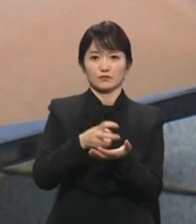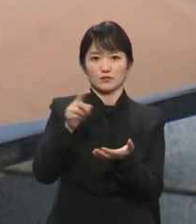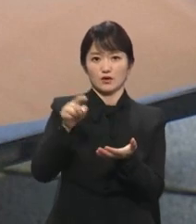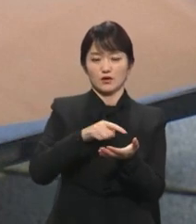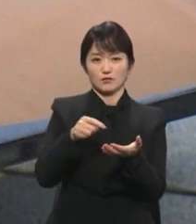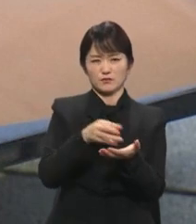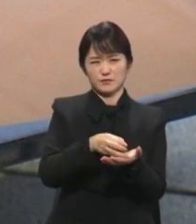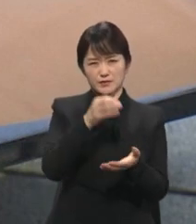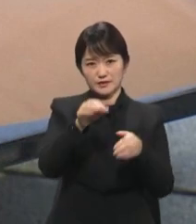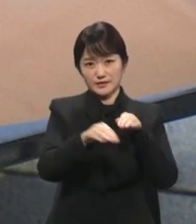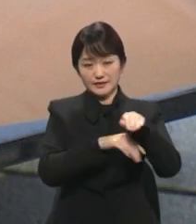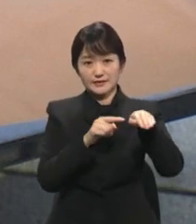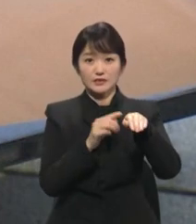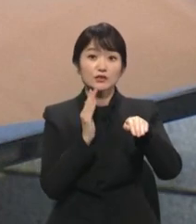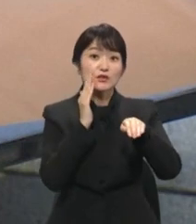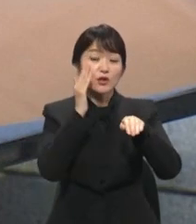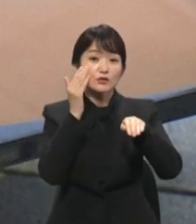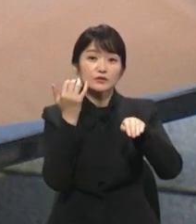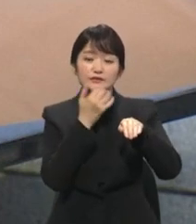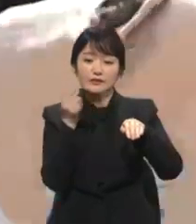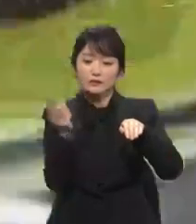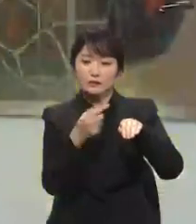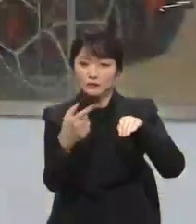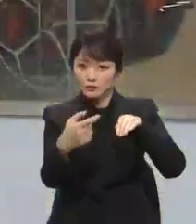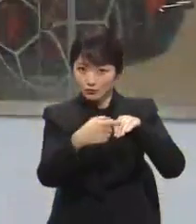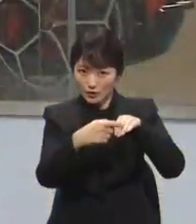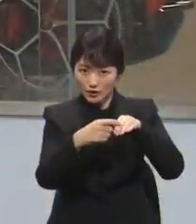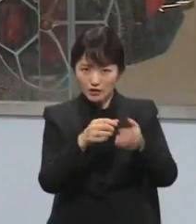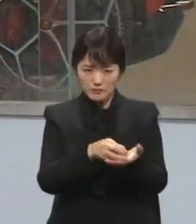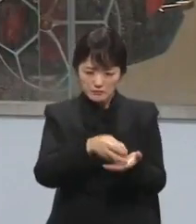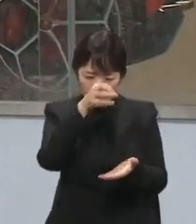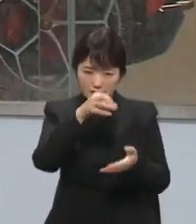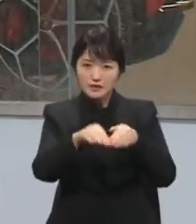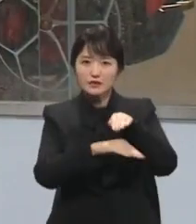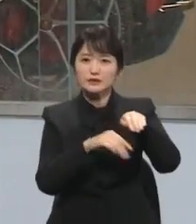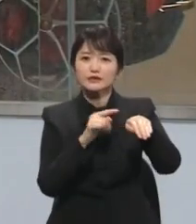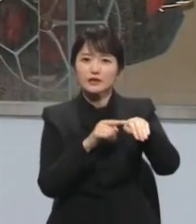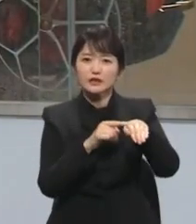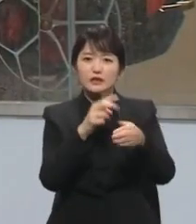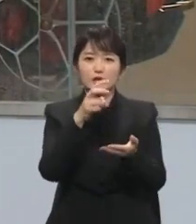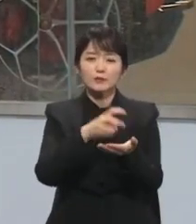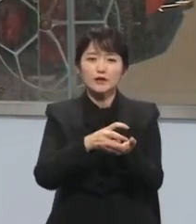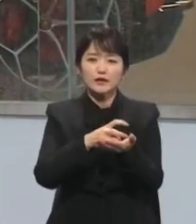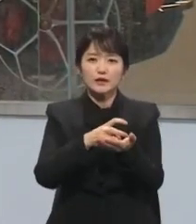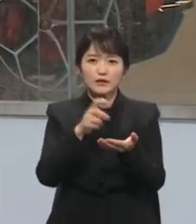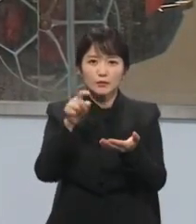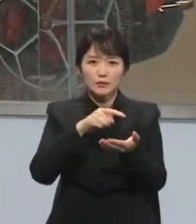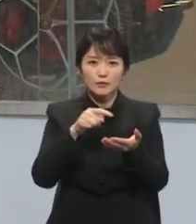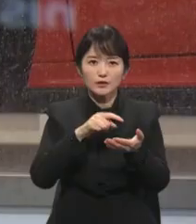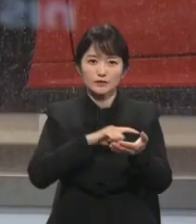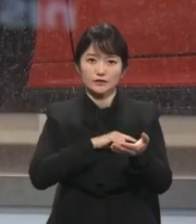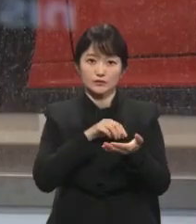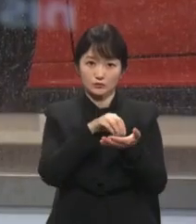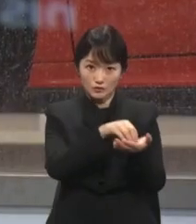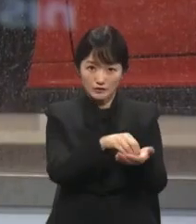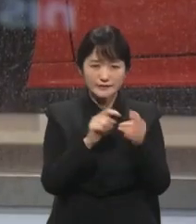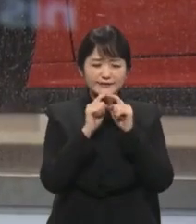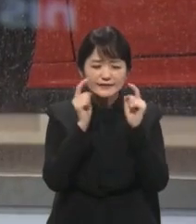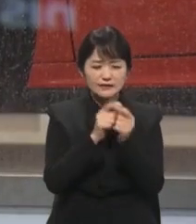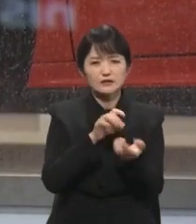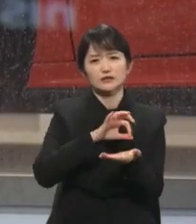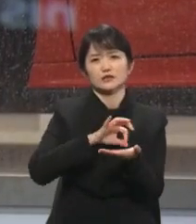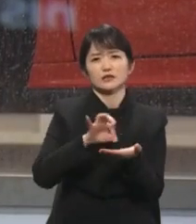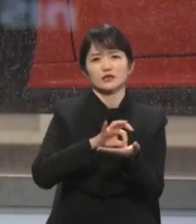연두색 번호판입니다 초고가 슈퍼카를 법인 명의로 등록하고 적으로 사용하는 문제가 계속